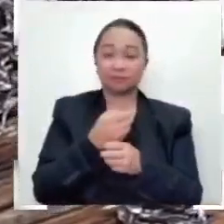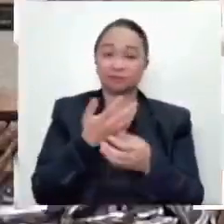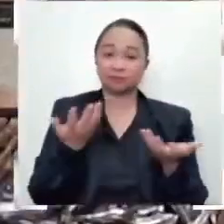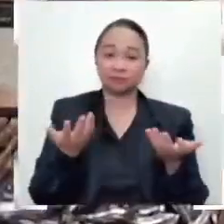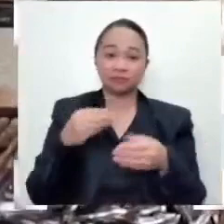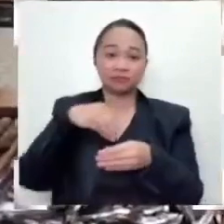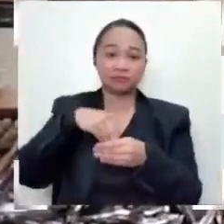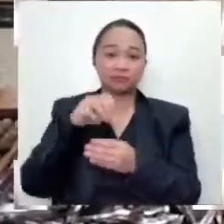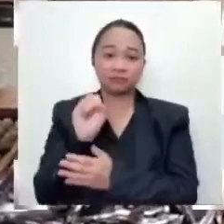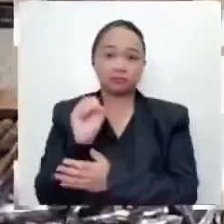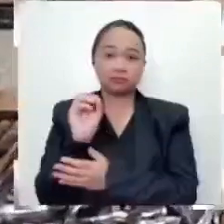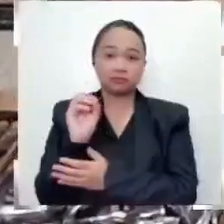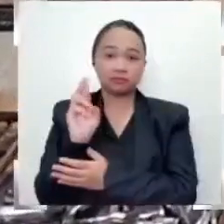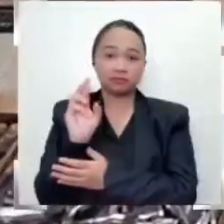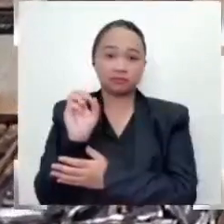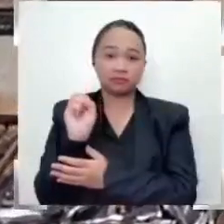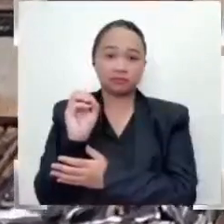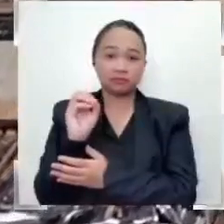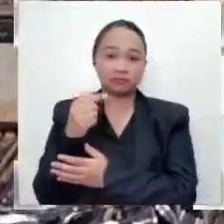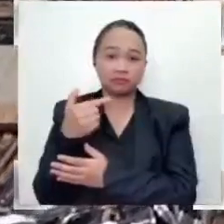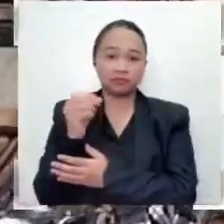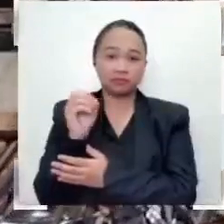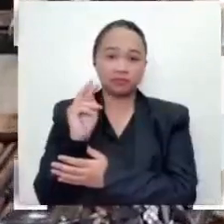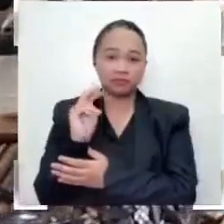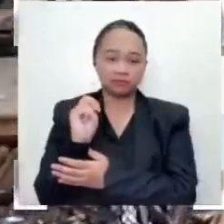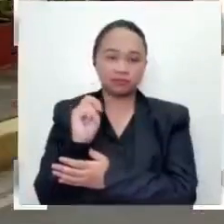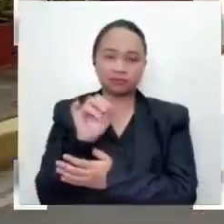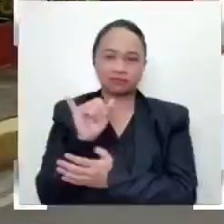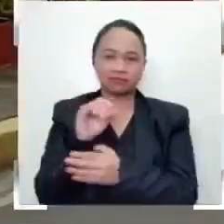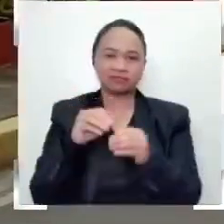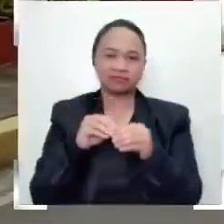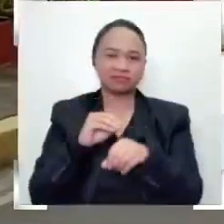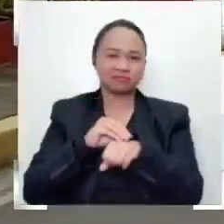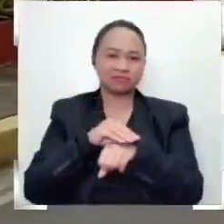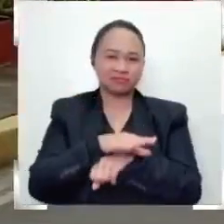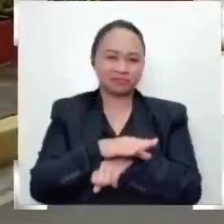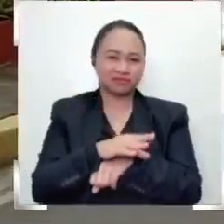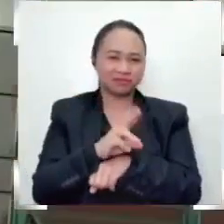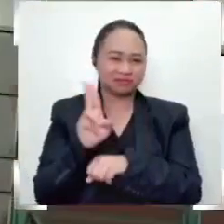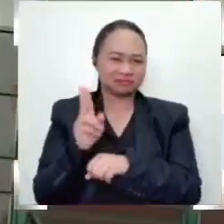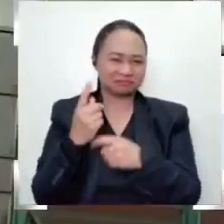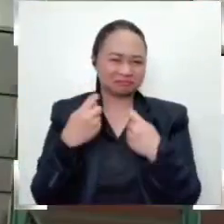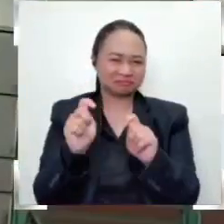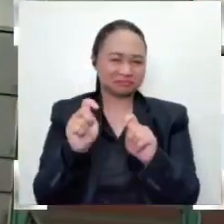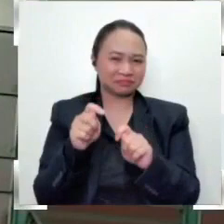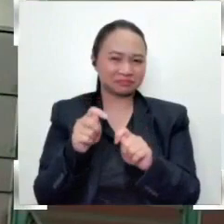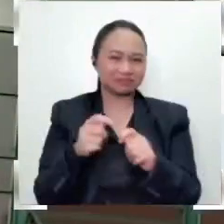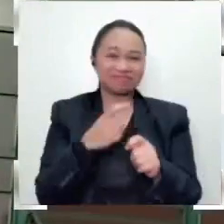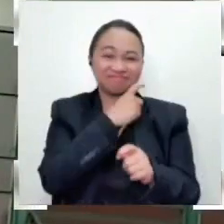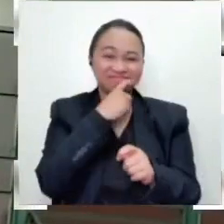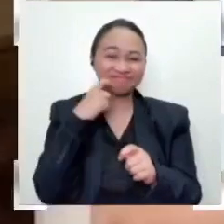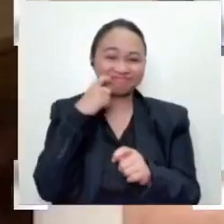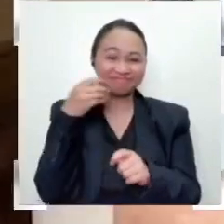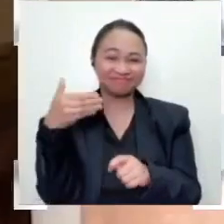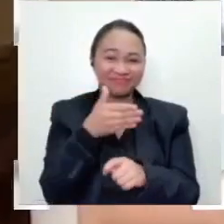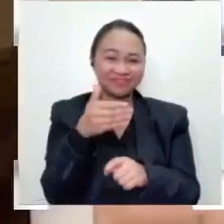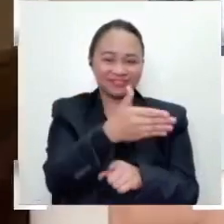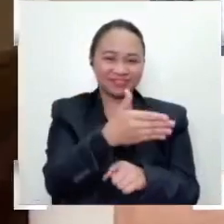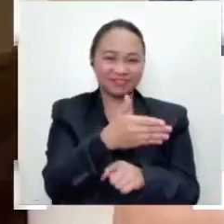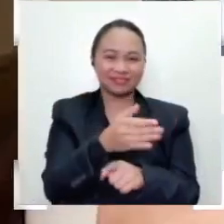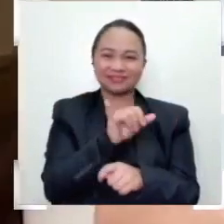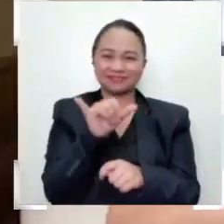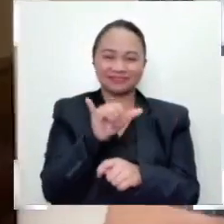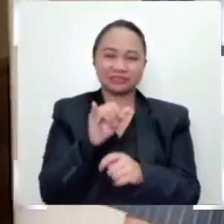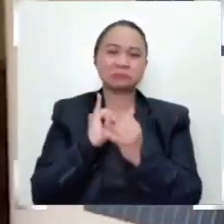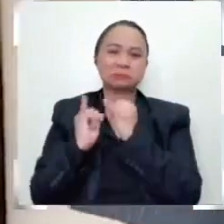ng asin ng kabuhayan ng mga nagpapatuyo ng isda. Kinukunan pa namin ng bagong pahayag ng Department of Agriculture, pero dati nang